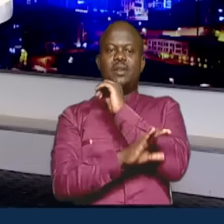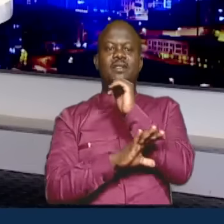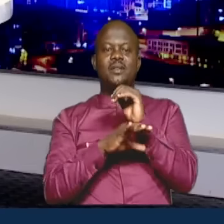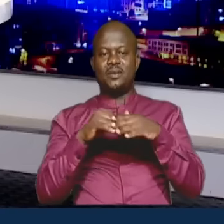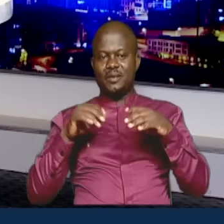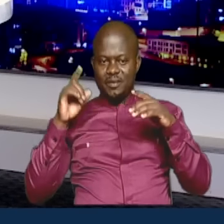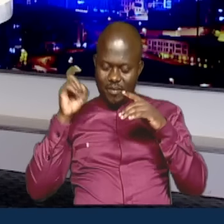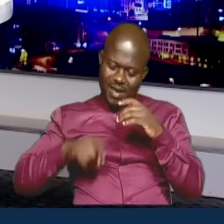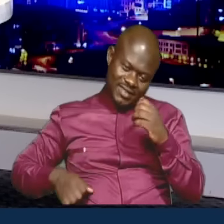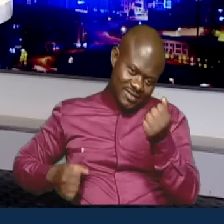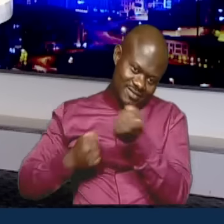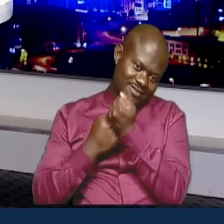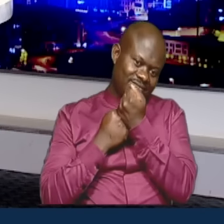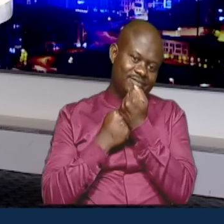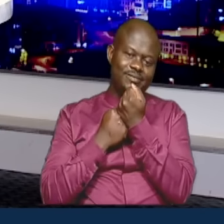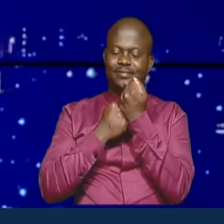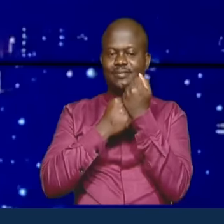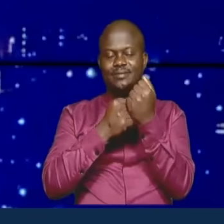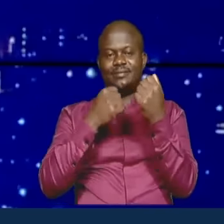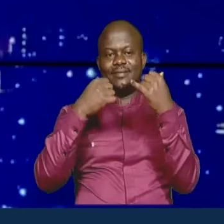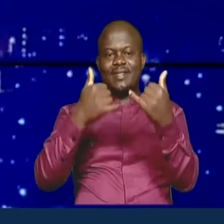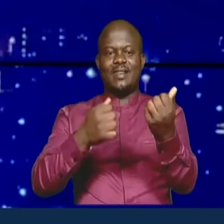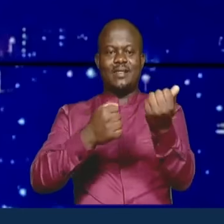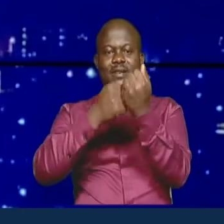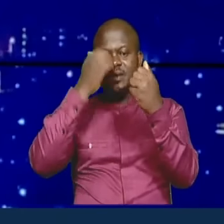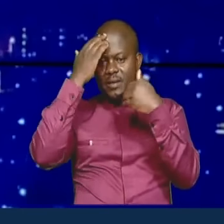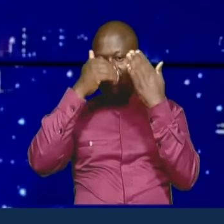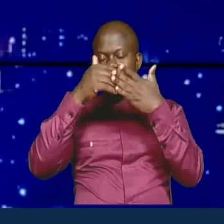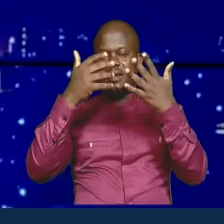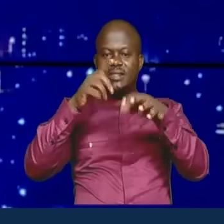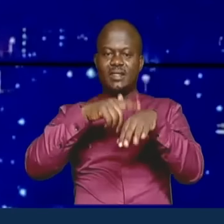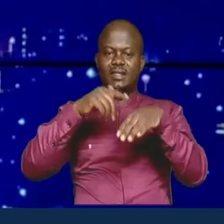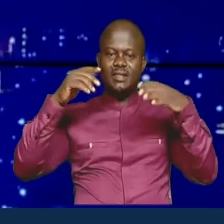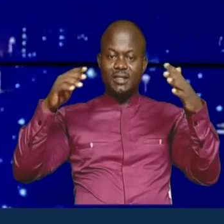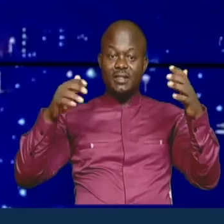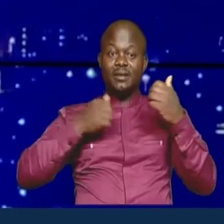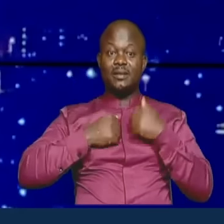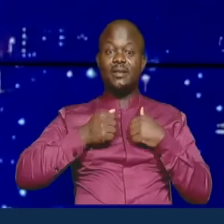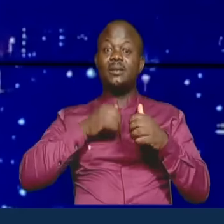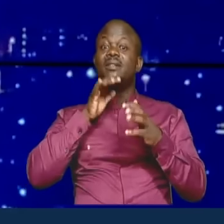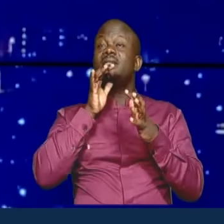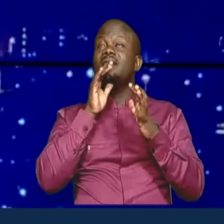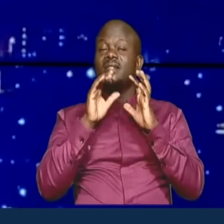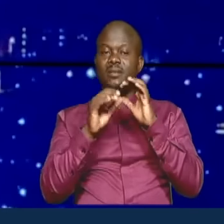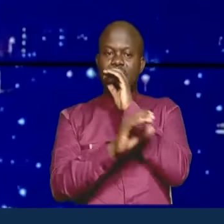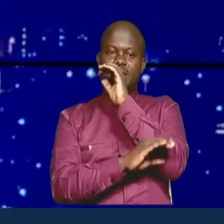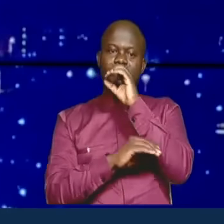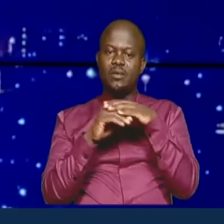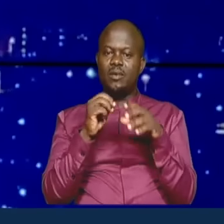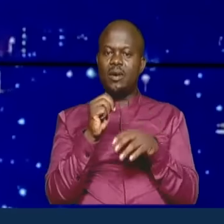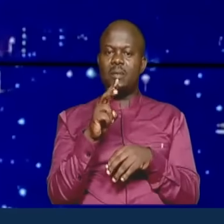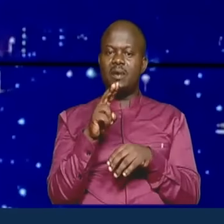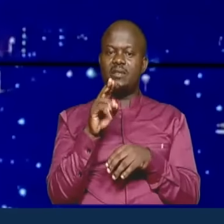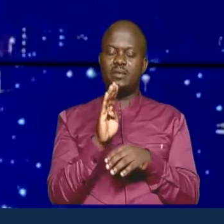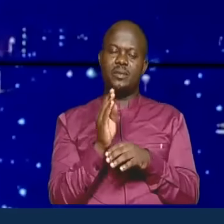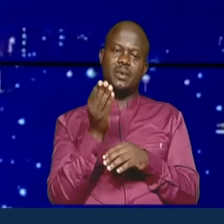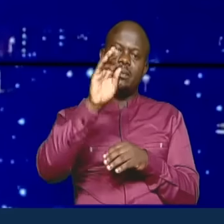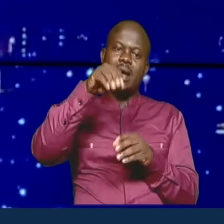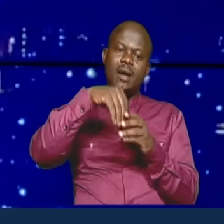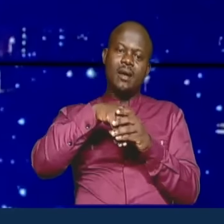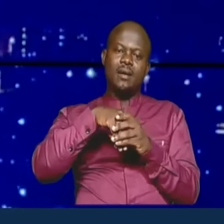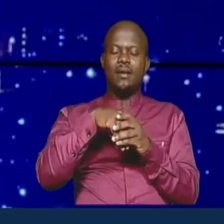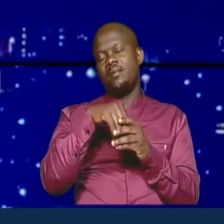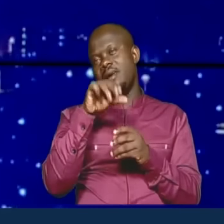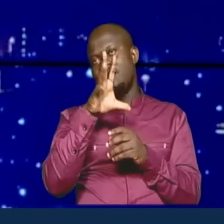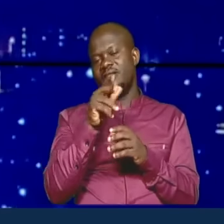nguko. Cyane rwose. Iki Amavubi kubera ko ni igihe kinini gishize abanyarwanda bategereje ku ikipe y'igihugu y'u Rwanda Amavubi isubira mu gikombe cya